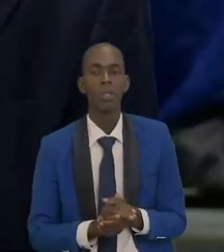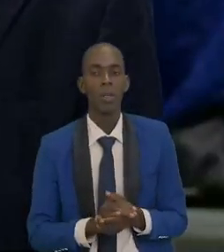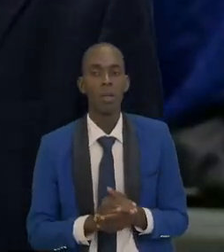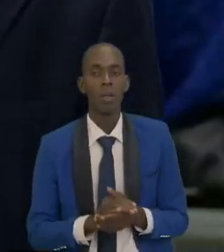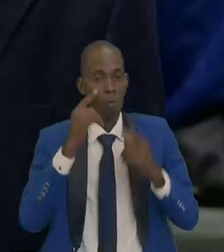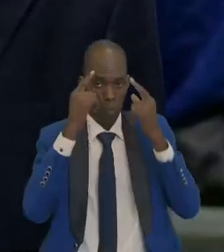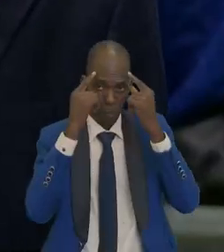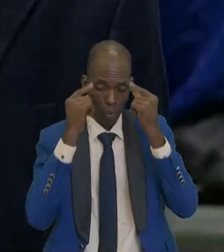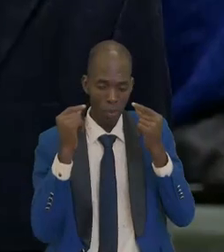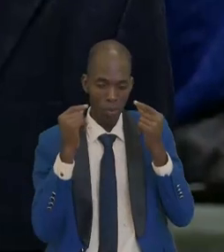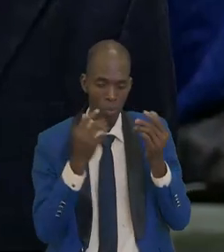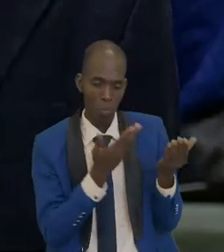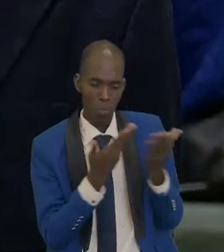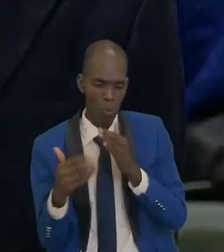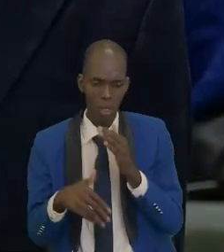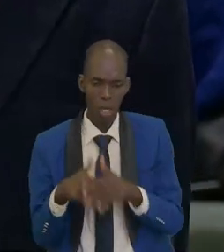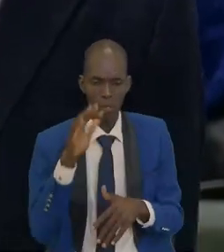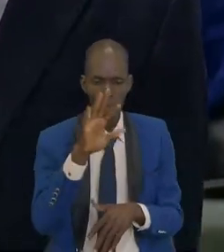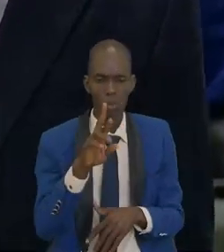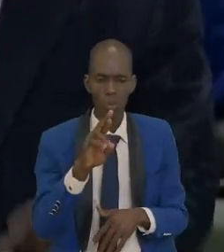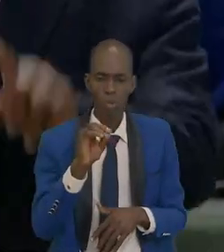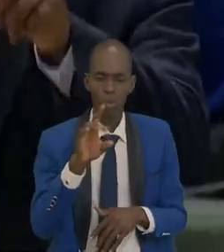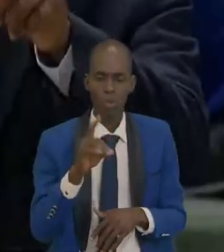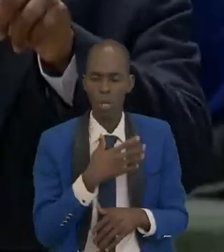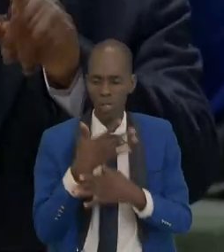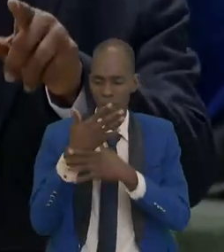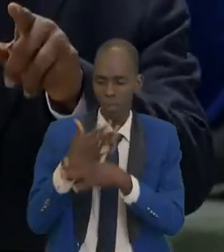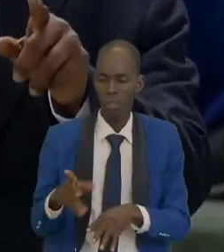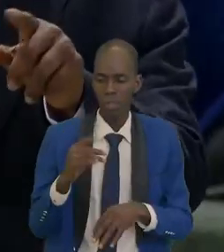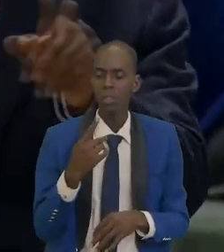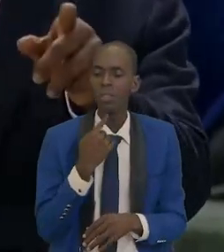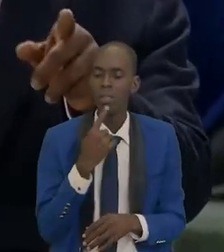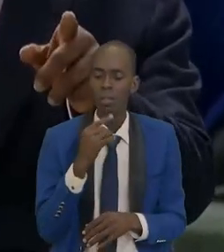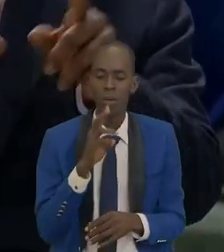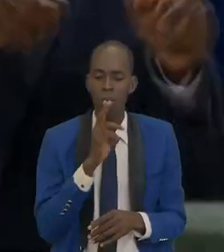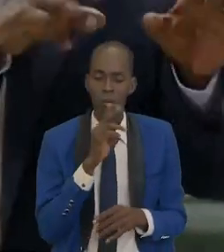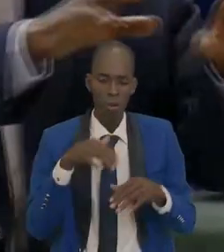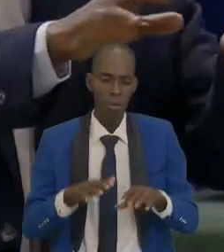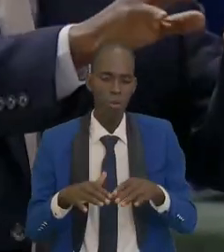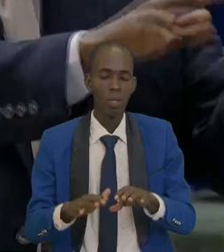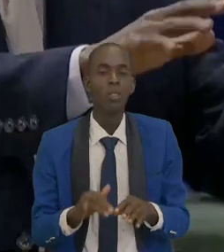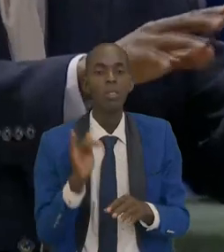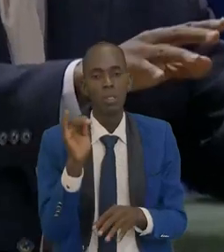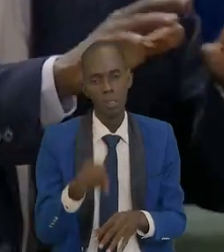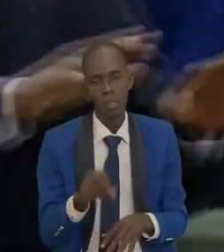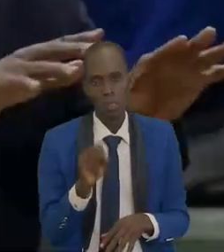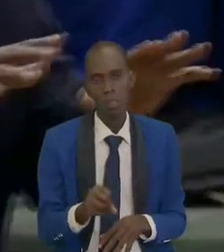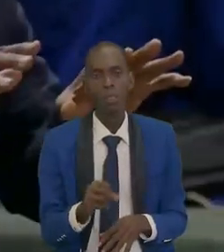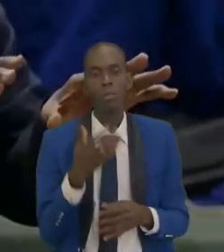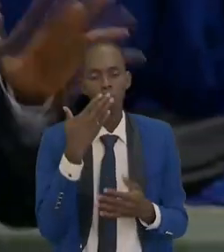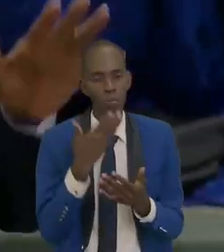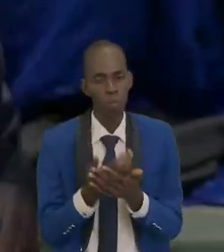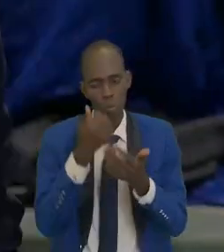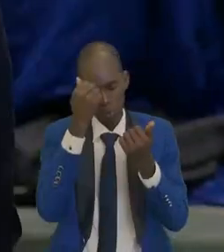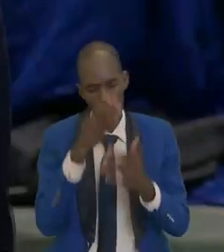Moïse étant ta verge et pour divise la mer rouge. Ça, ce n'est pas l'obéissance régulière, c'est